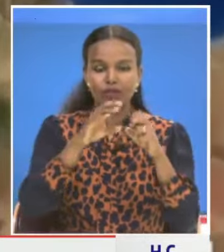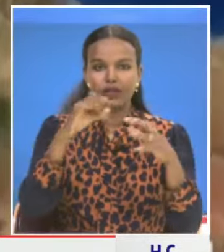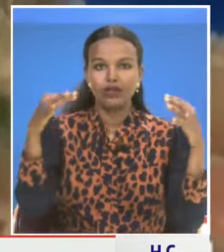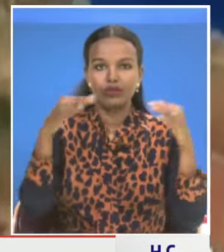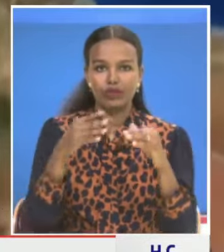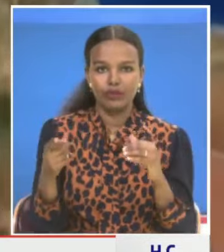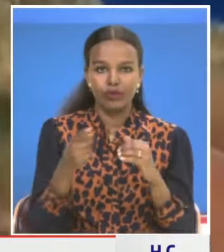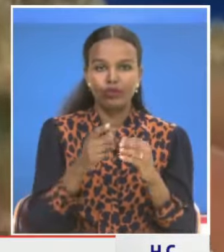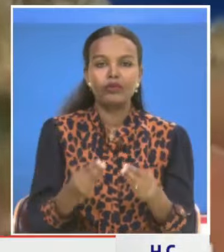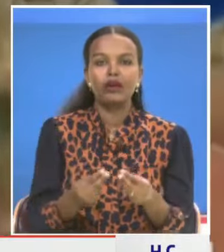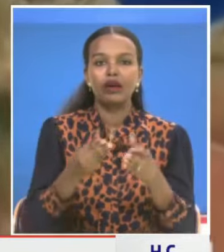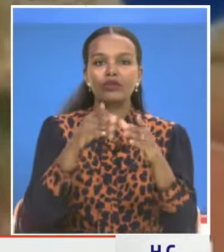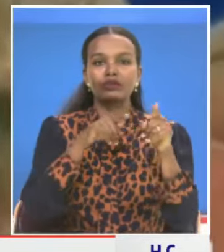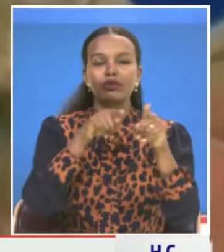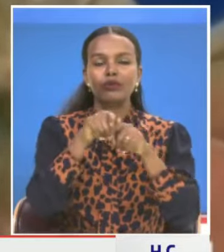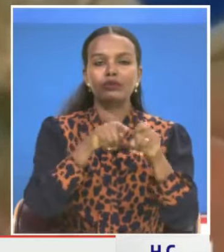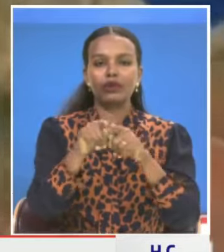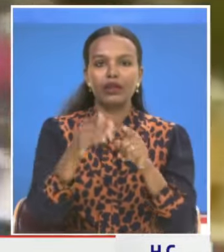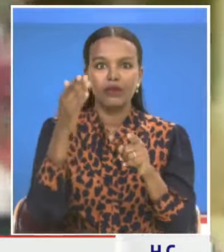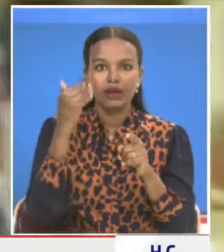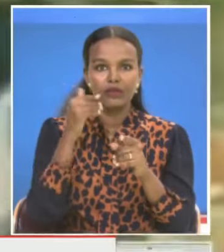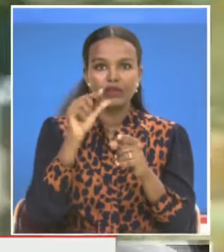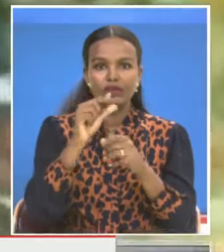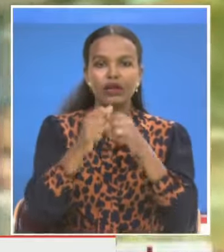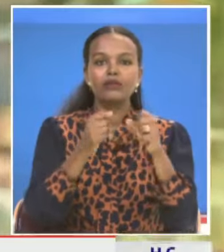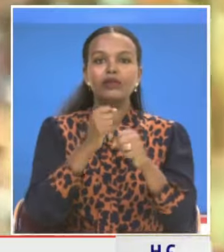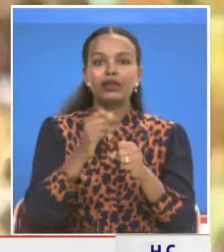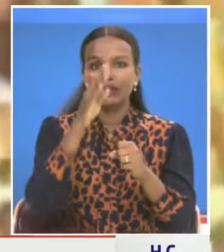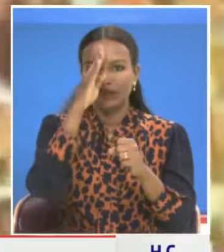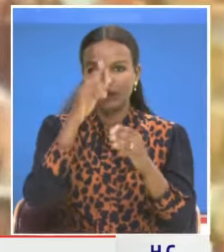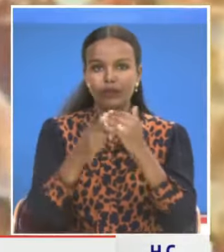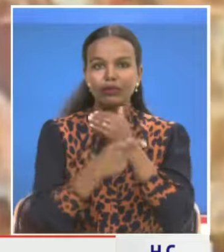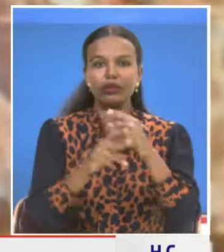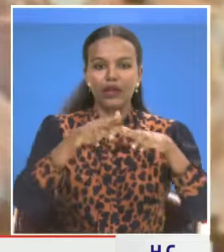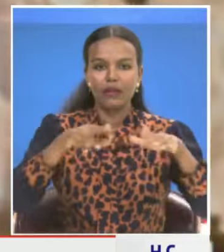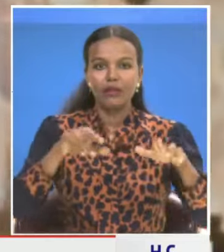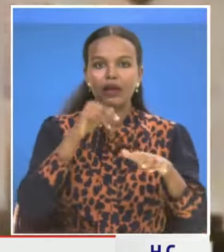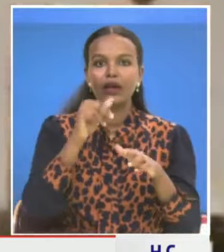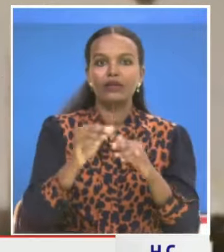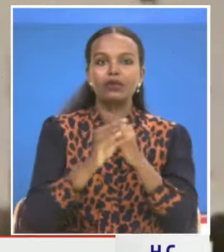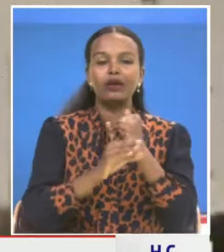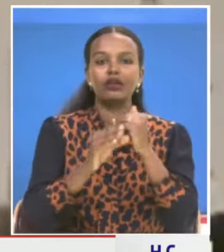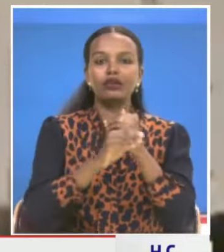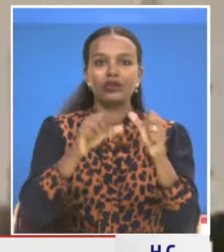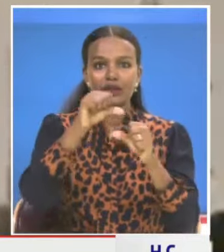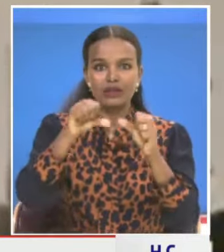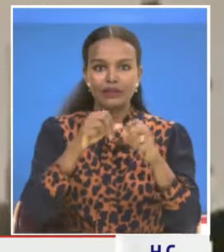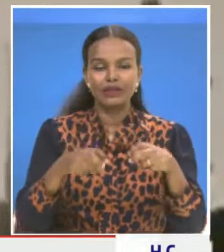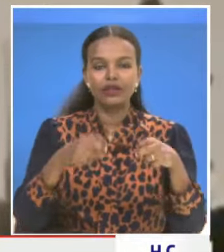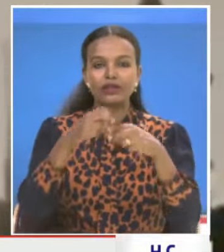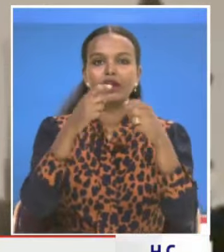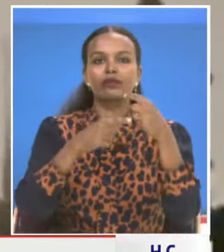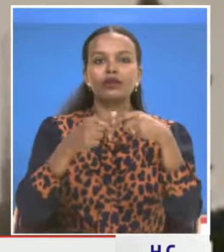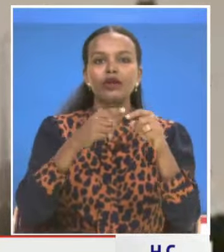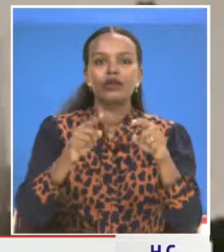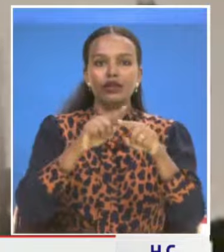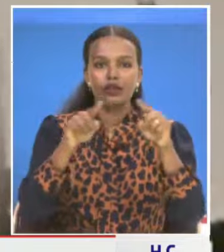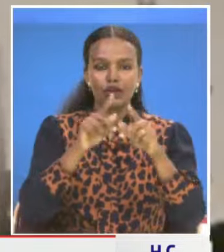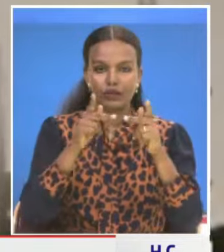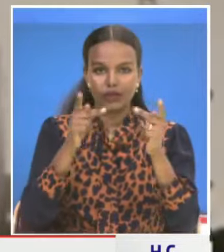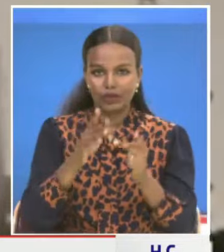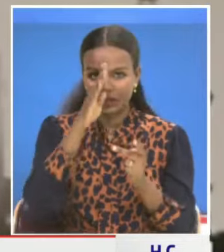ጦርነት መሆኑን በርካቶች ይስማሙበታል። ባለፉት ጥቂት ዓመታት የተፈጠረው የፖለቲካ አለመረጋጋትም ሀገሪቱን ለእርስ በርስ ግጭት ዳርጓታል። በተለያዩ